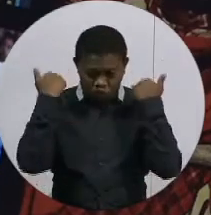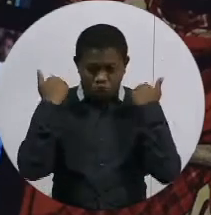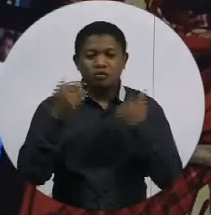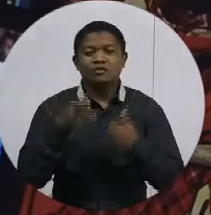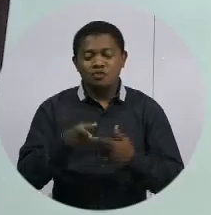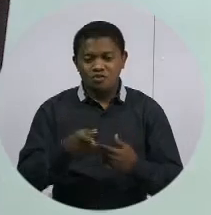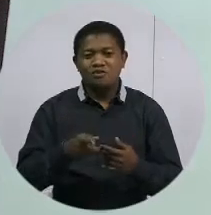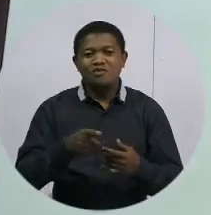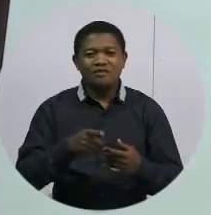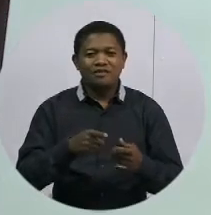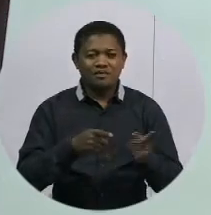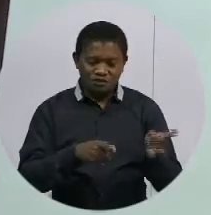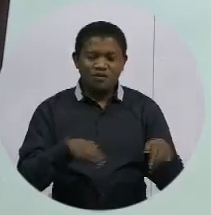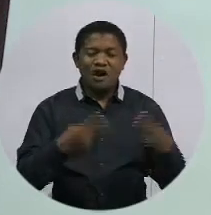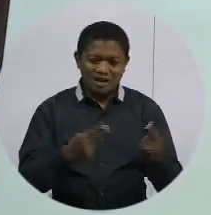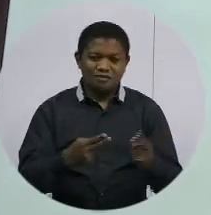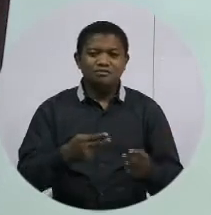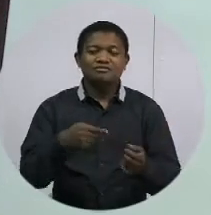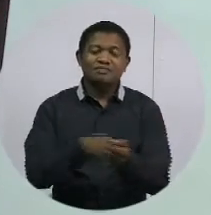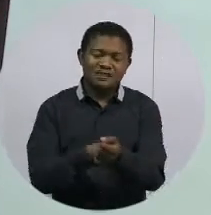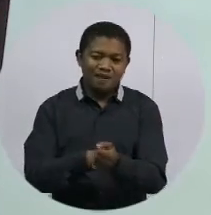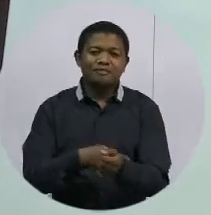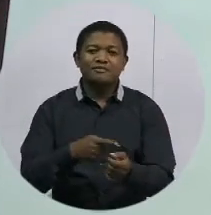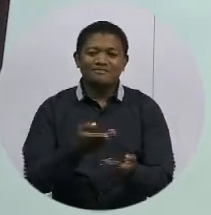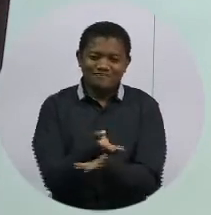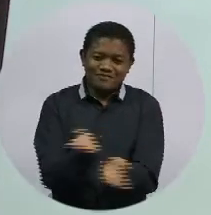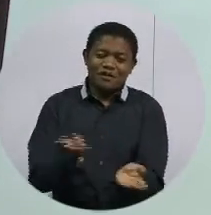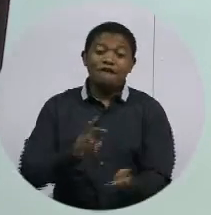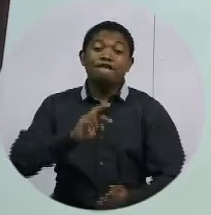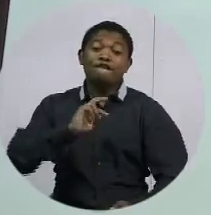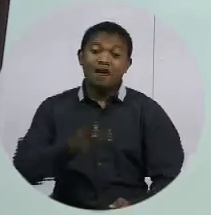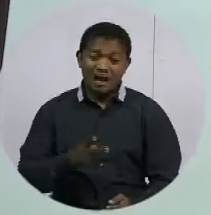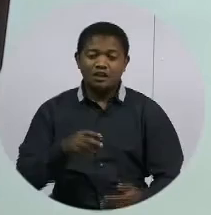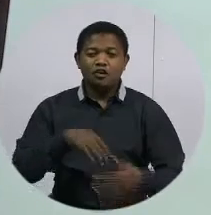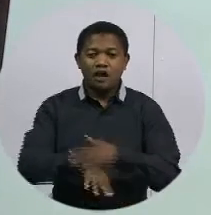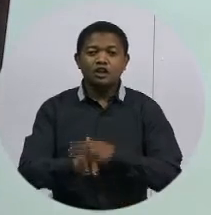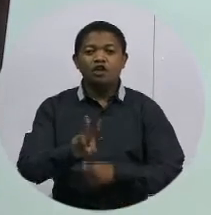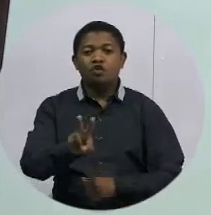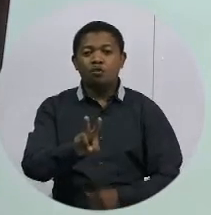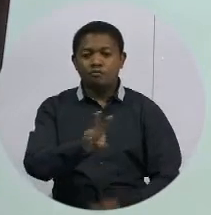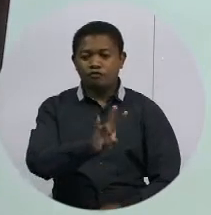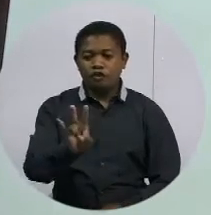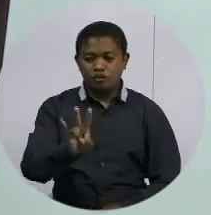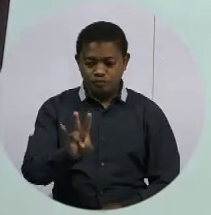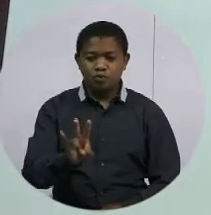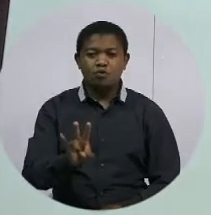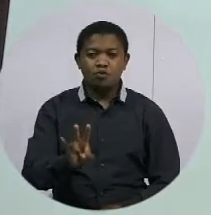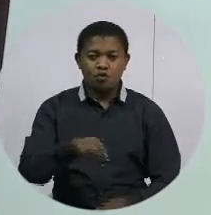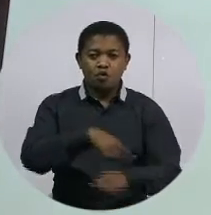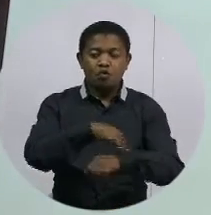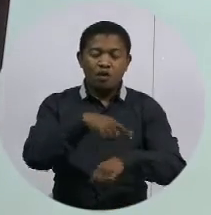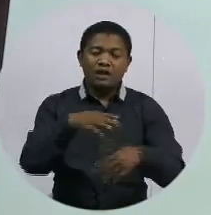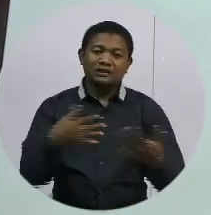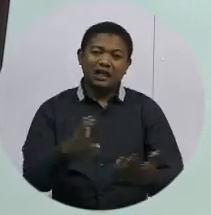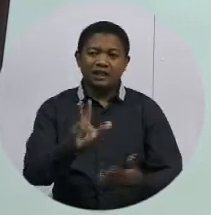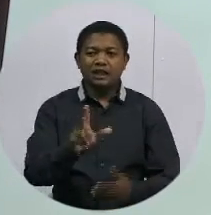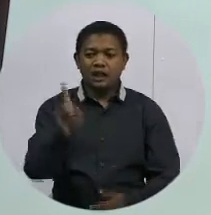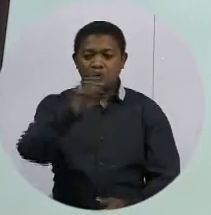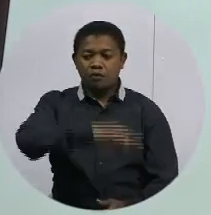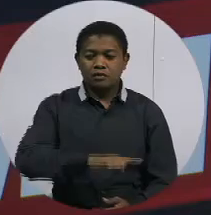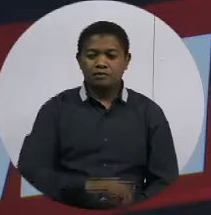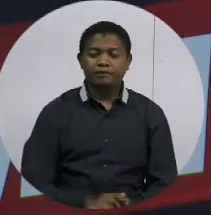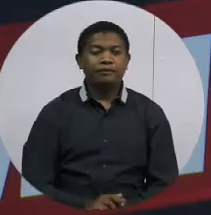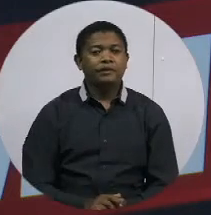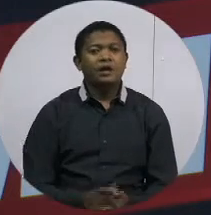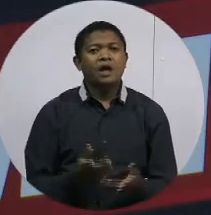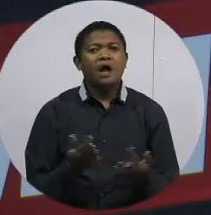dia mivoaka ny valin'ny fitiliana. Araka ny fantaniko teo, raha ny tokony ho izy dia tokony ho antsoina avokoa ve ireo olona avy manao ny